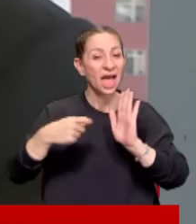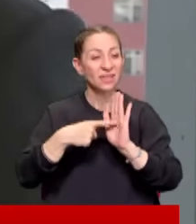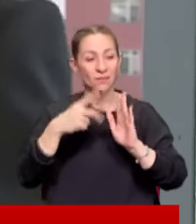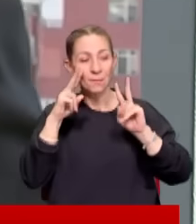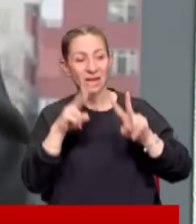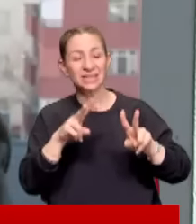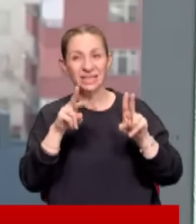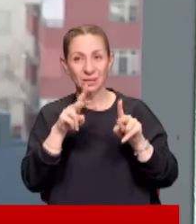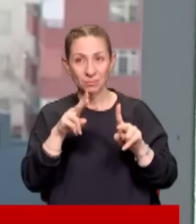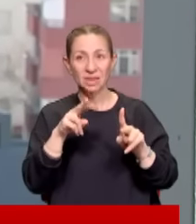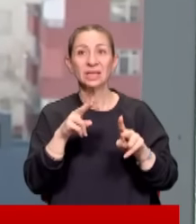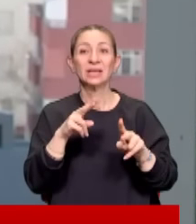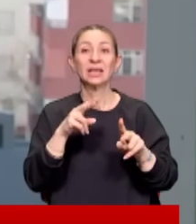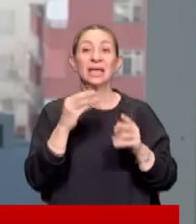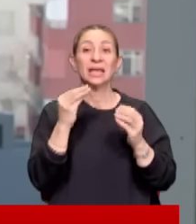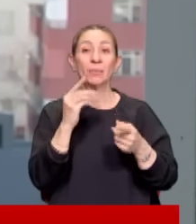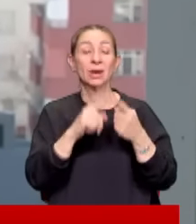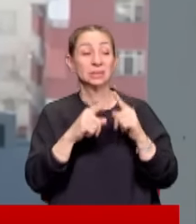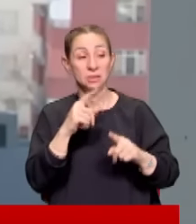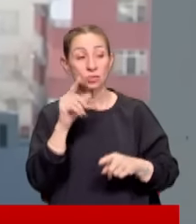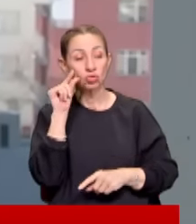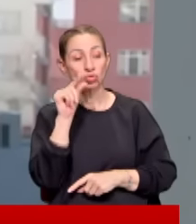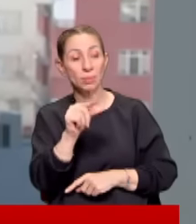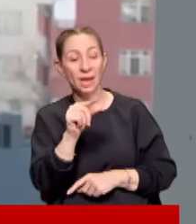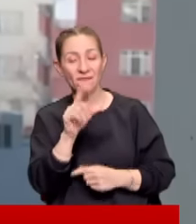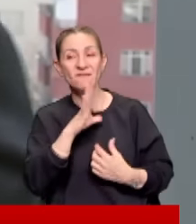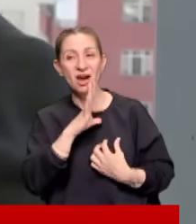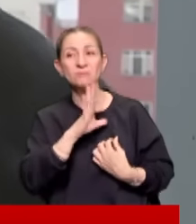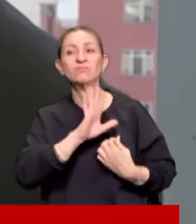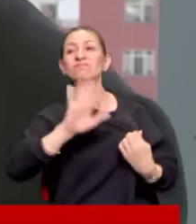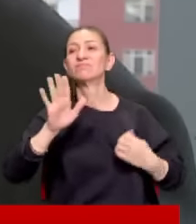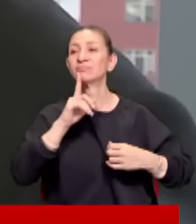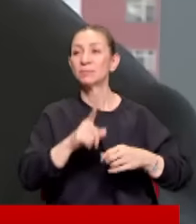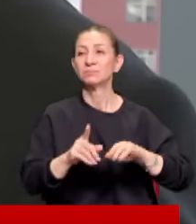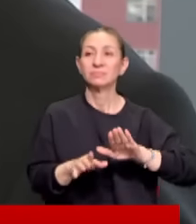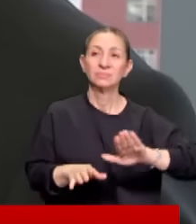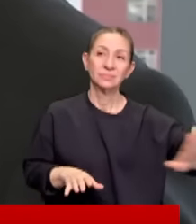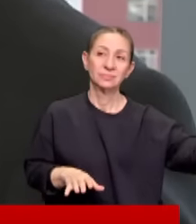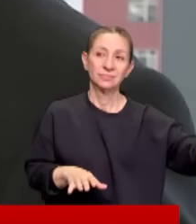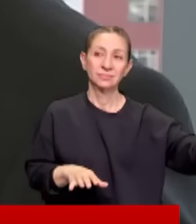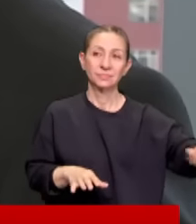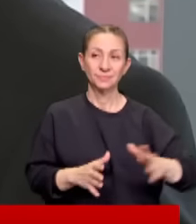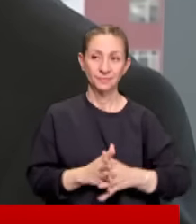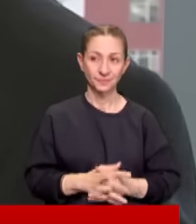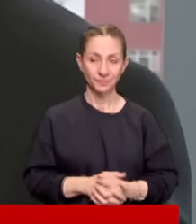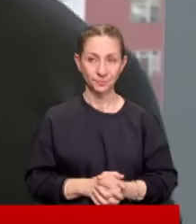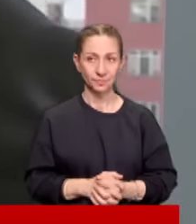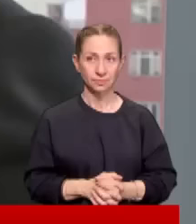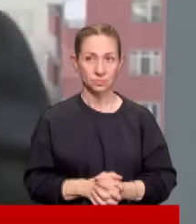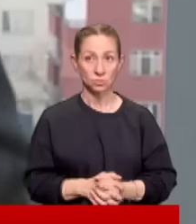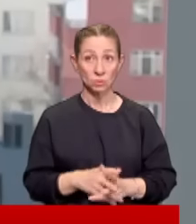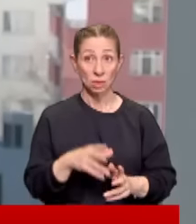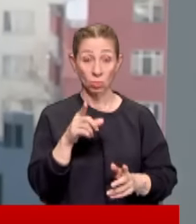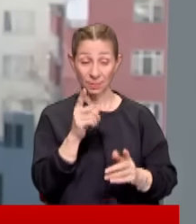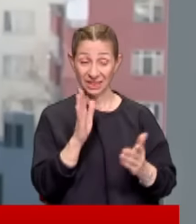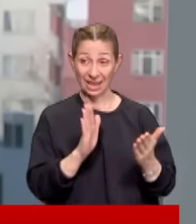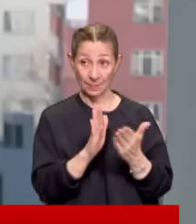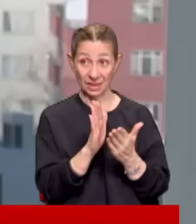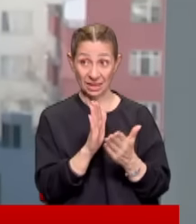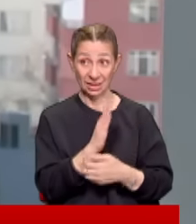vizyona baktığı iddiası ve şüphesiyle ve zanlıyla böyle bir tepki oyu oluşturdu. Bu her şeyden önce bir tepki